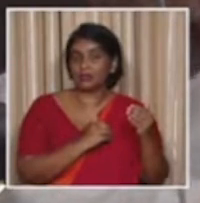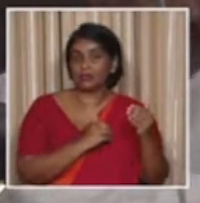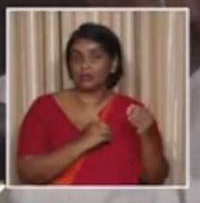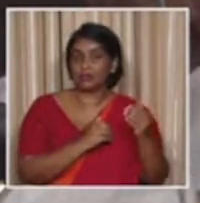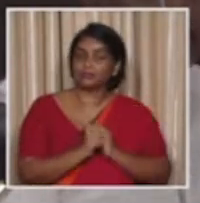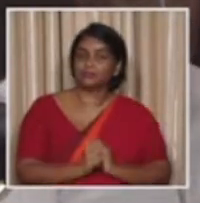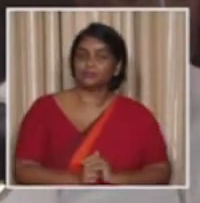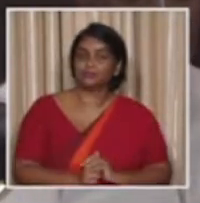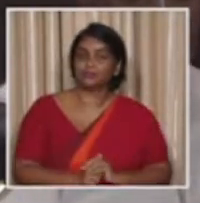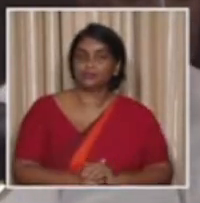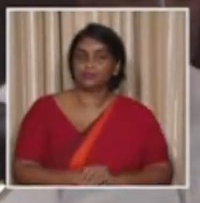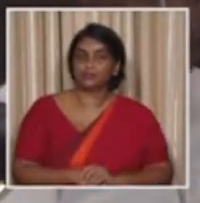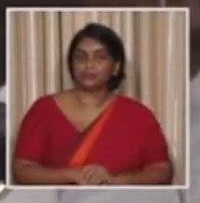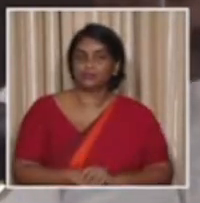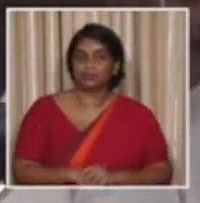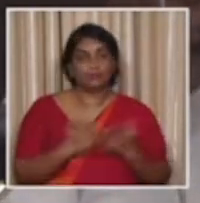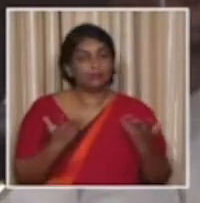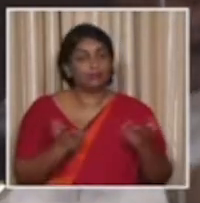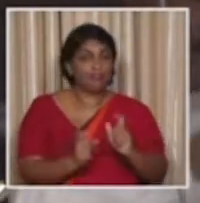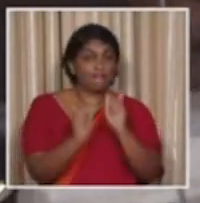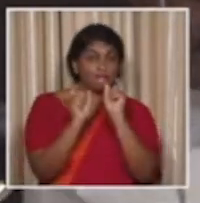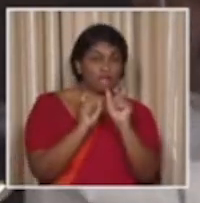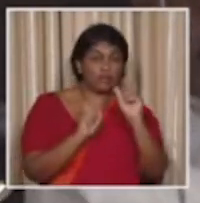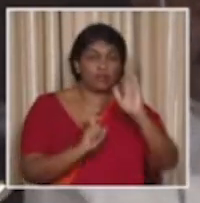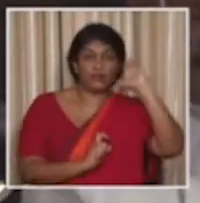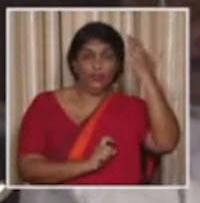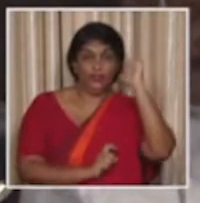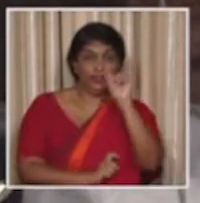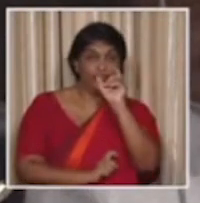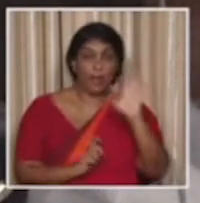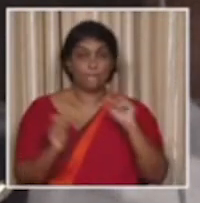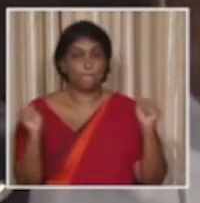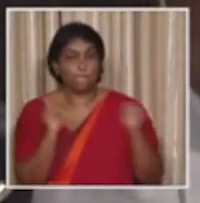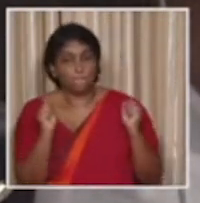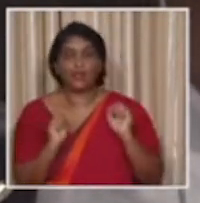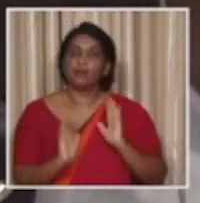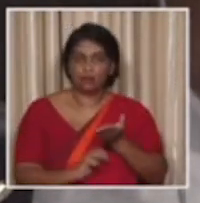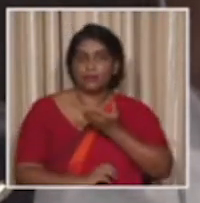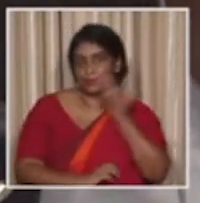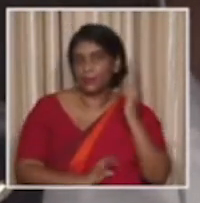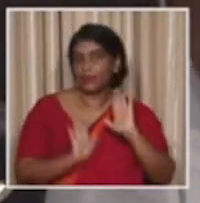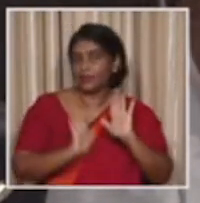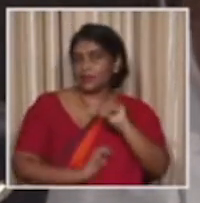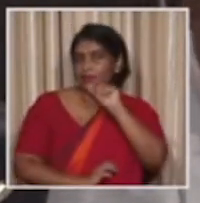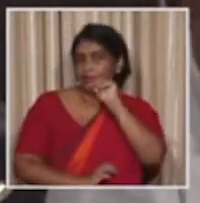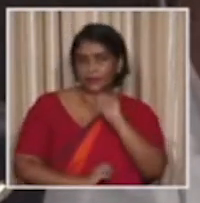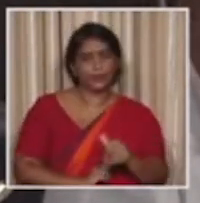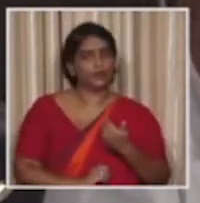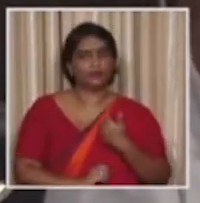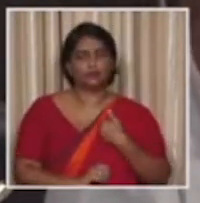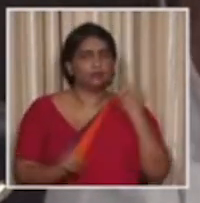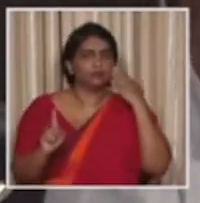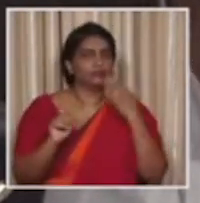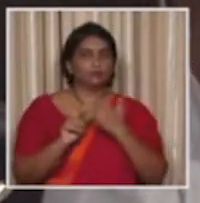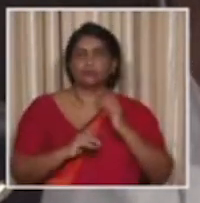වෙනවලු. ඉතින් ලොකු වචන දාන්න පුළුවන්, බය කරන්න පුළුවන්. හැබැයි ඇත්ත වශයෙන්ම අපිට මේ